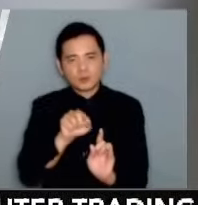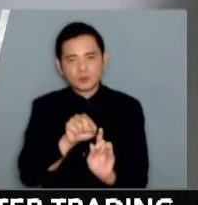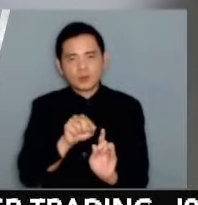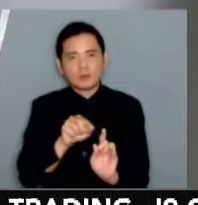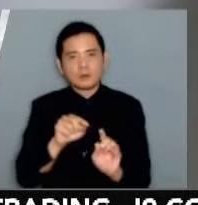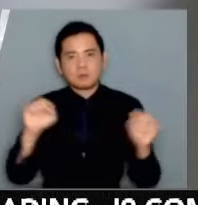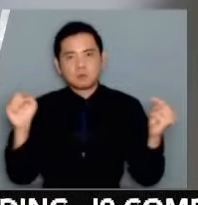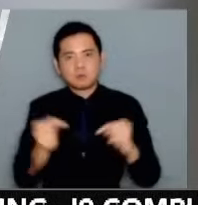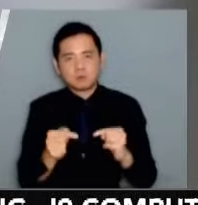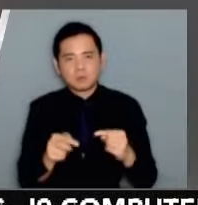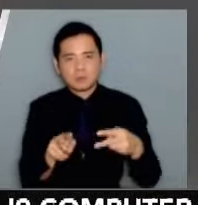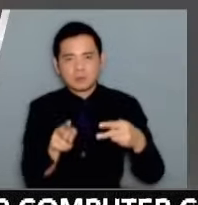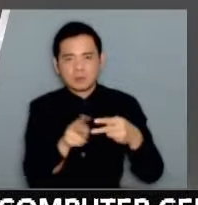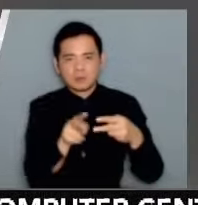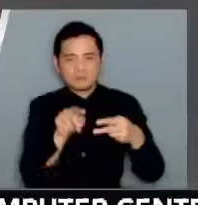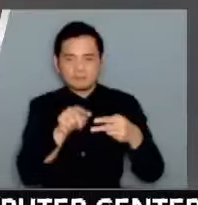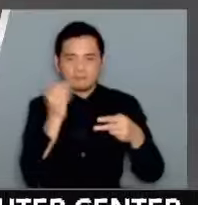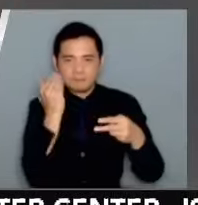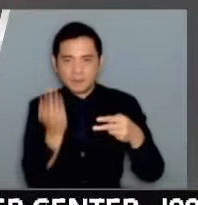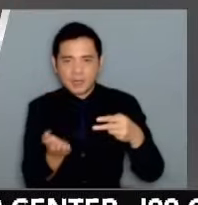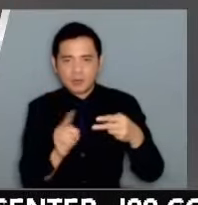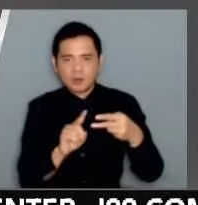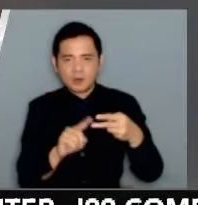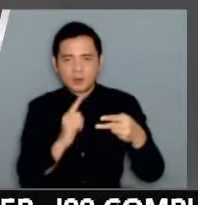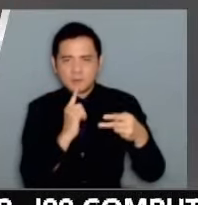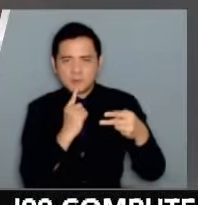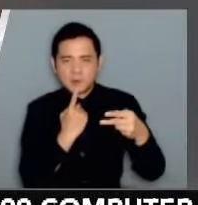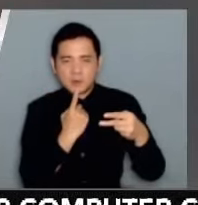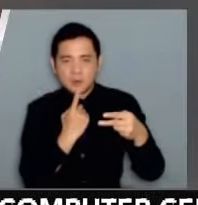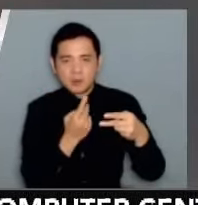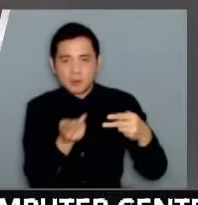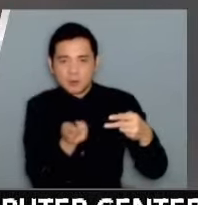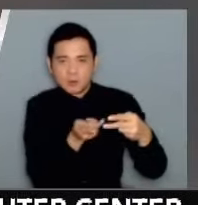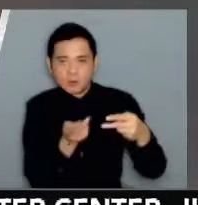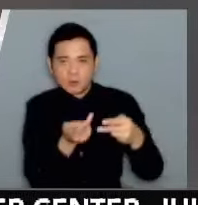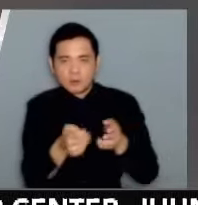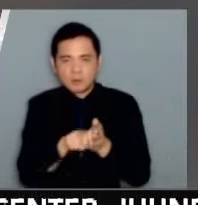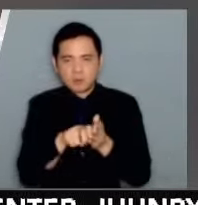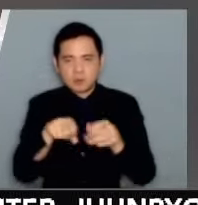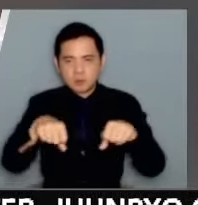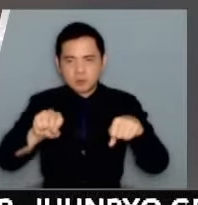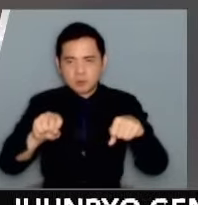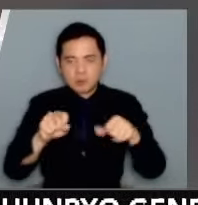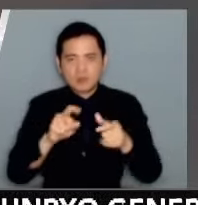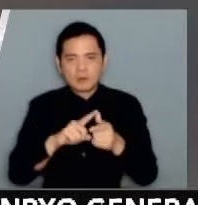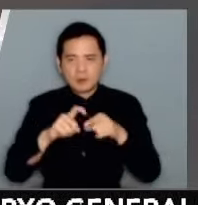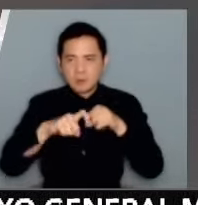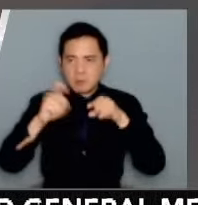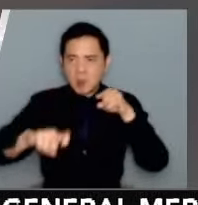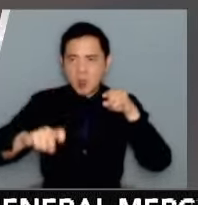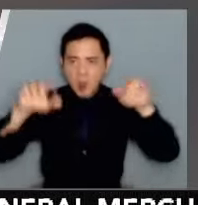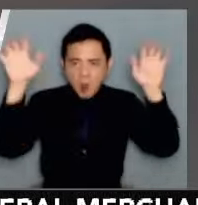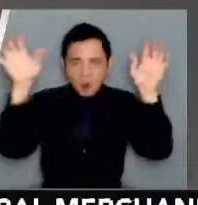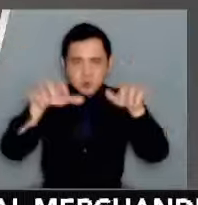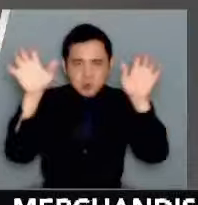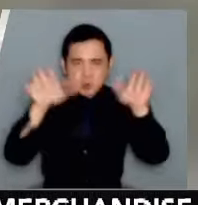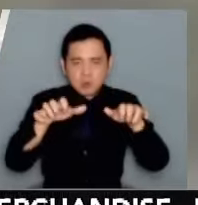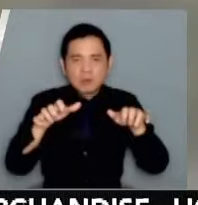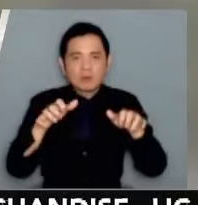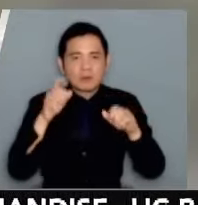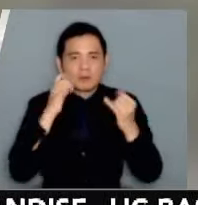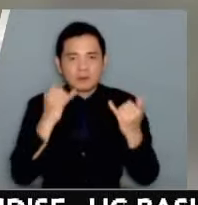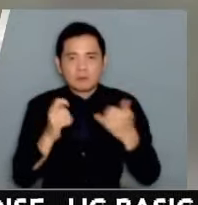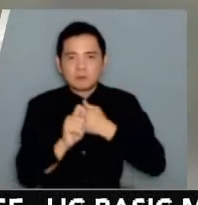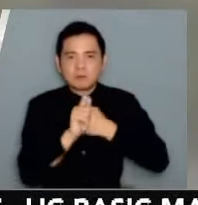pa base sa report sakay ng motorsiklo ang dalawang biktima n abutan sila ng malakas na ulan kaya sumilong muna sa waiting